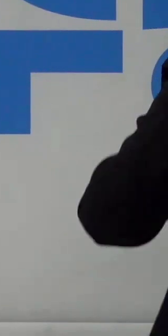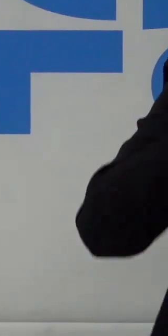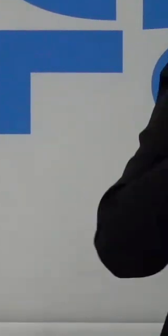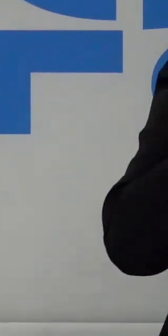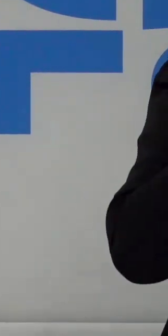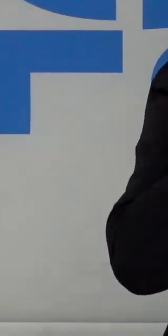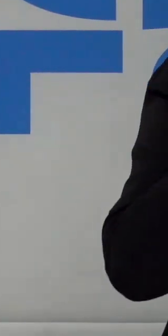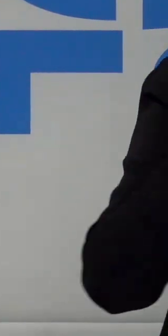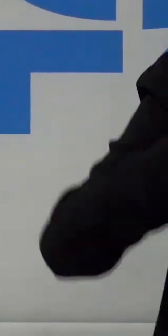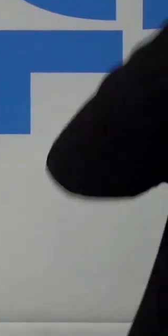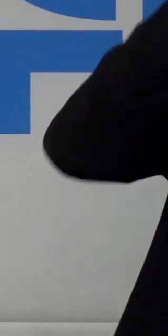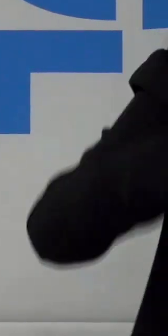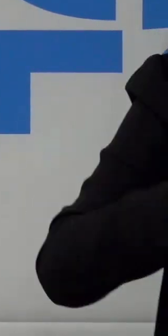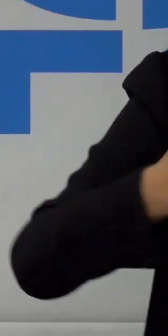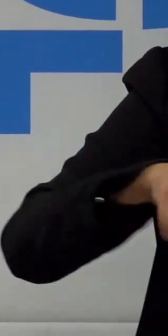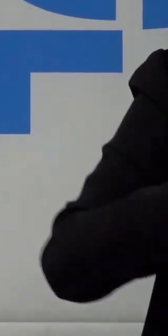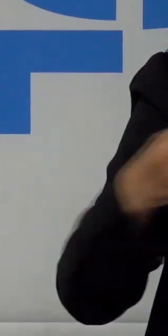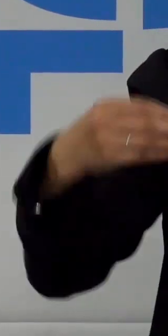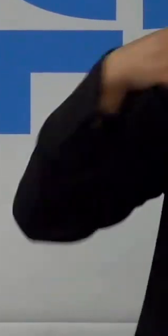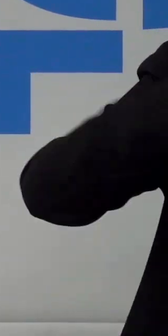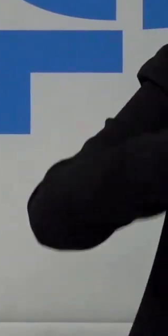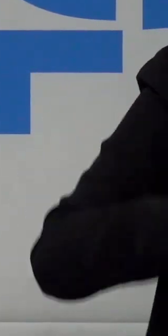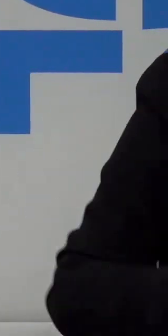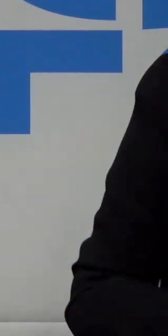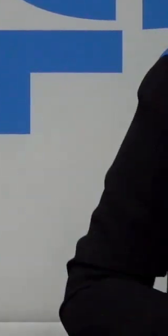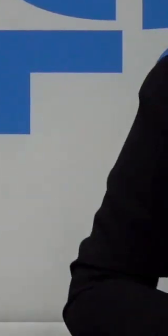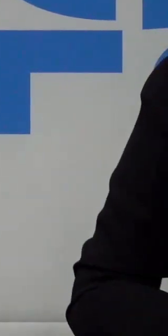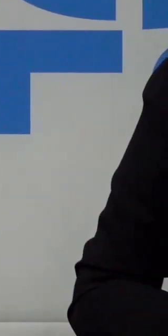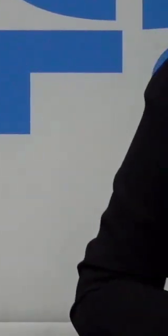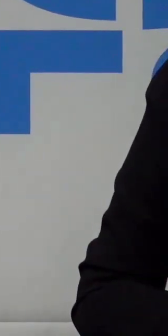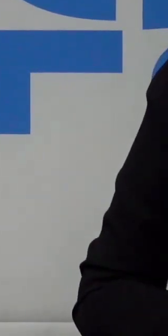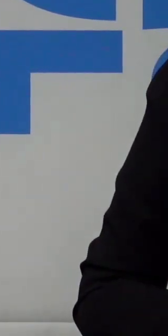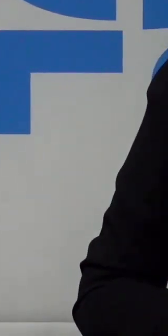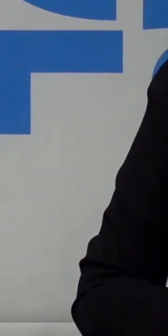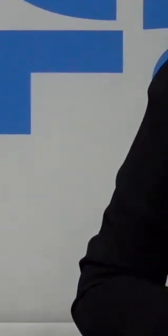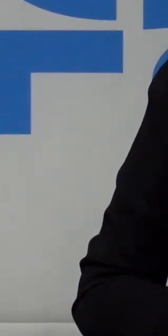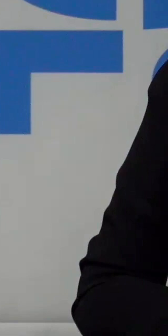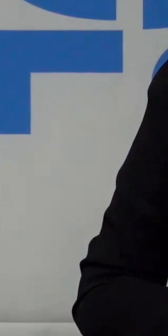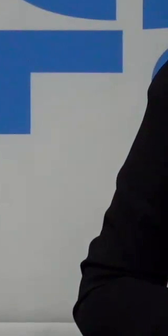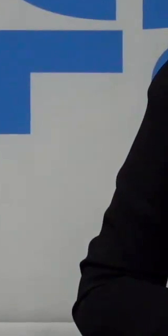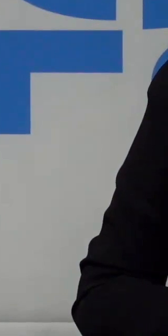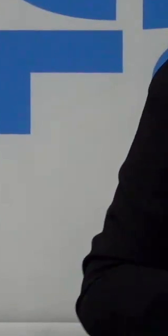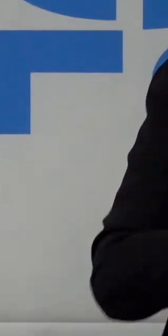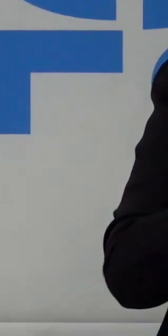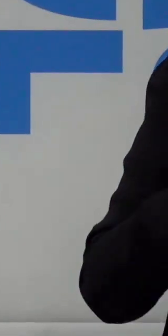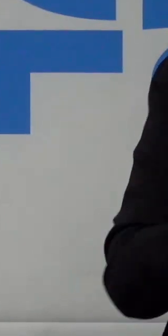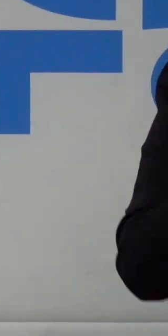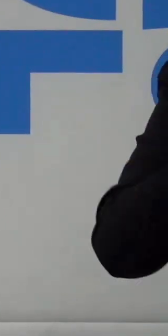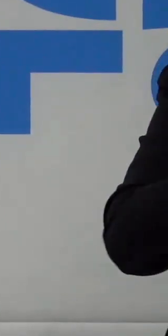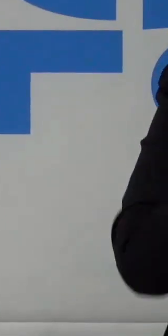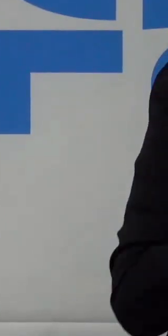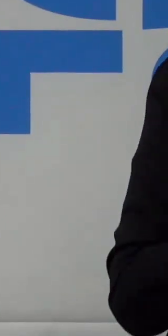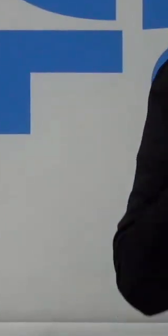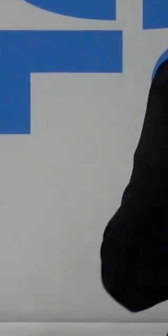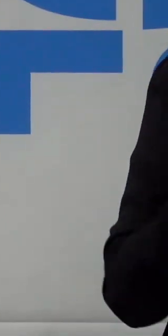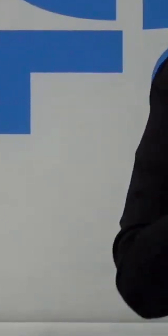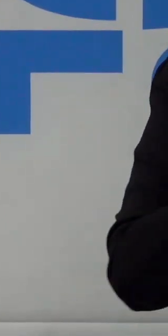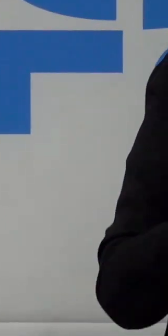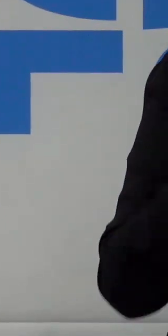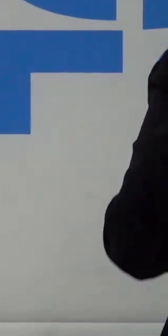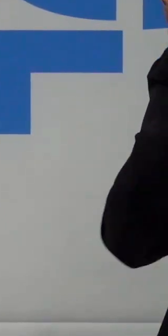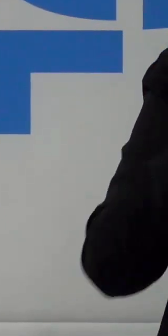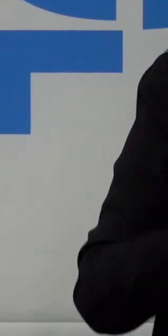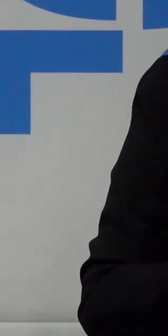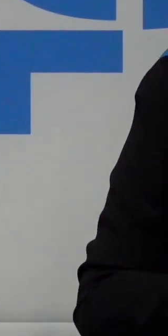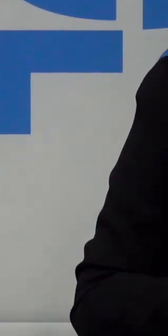있던 이런 내용들을 다 포함이 되어 있습니다. 그래서 요것은 이제 저희가 위원회 이름으로 하고 또